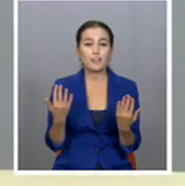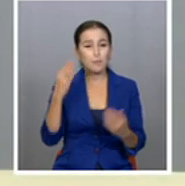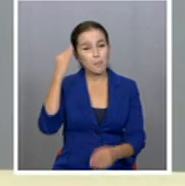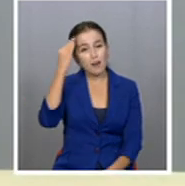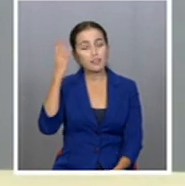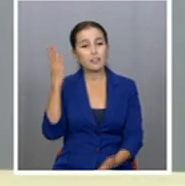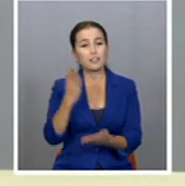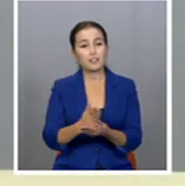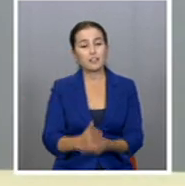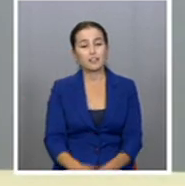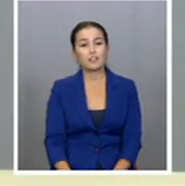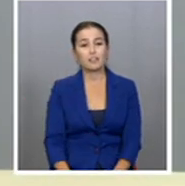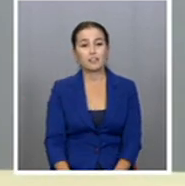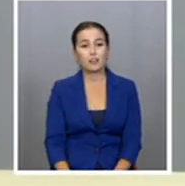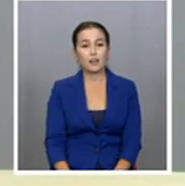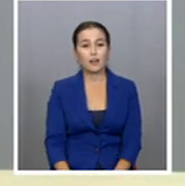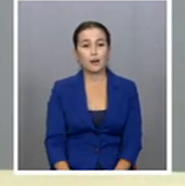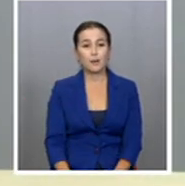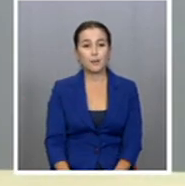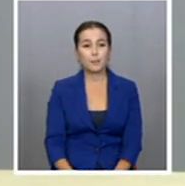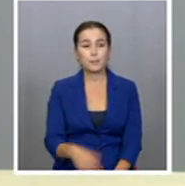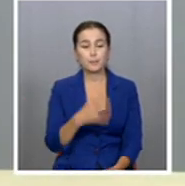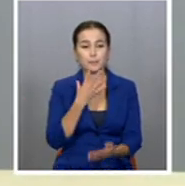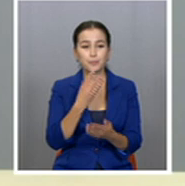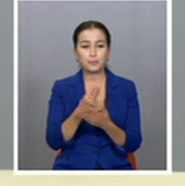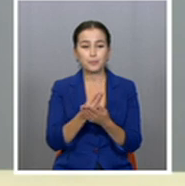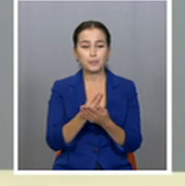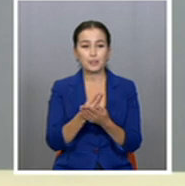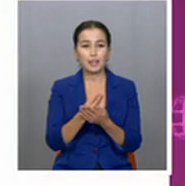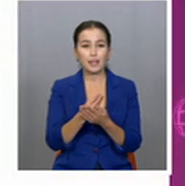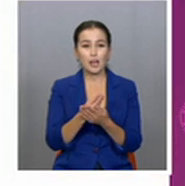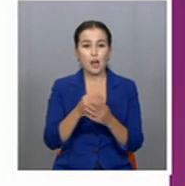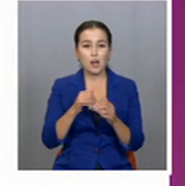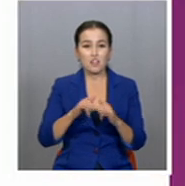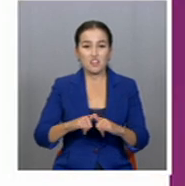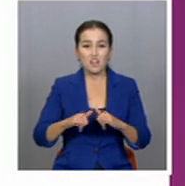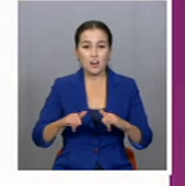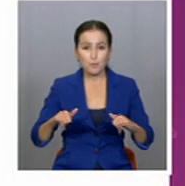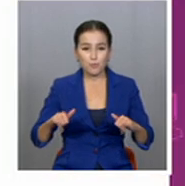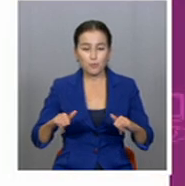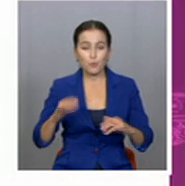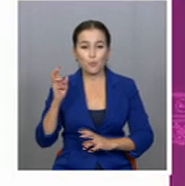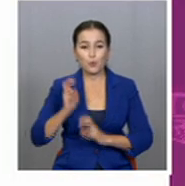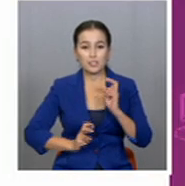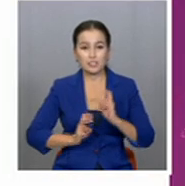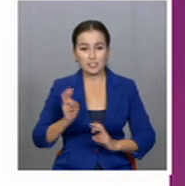екен? Бағаны даму, тенденциялары, өндіріс,